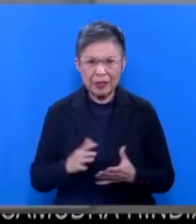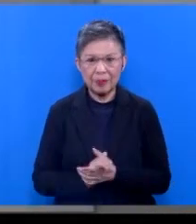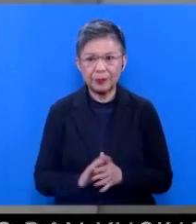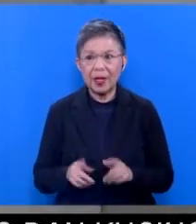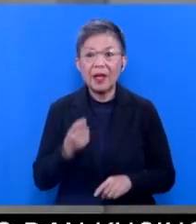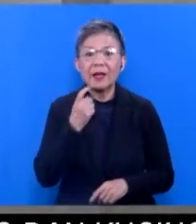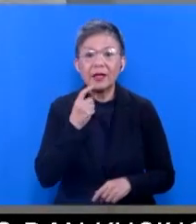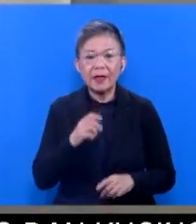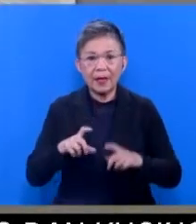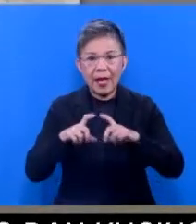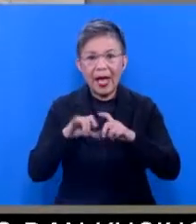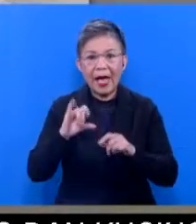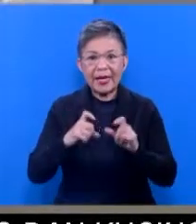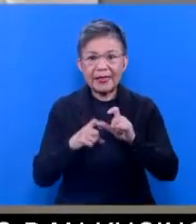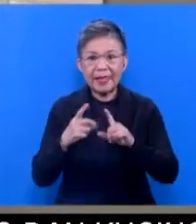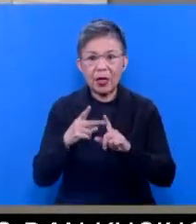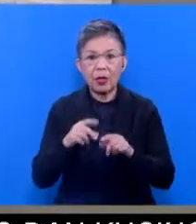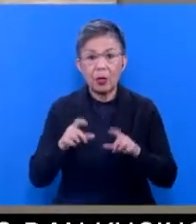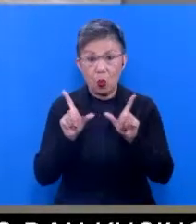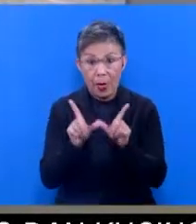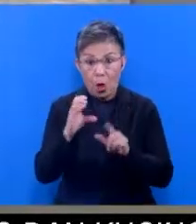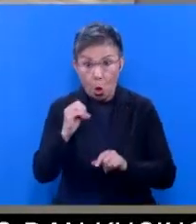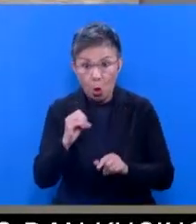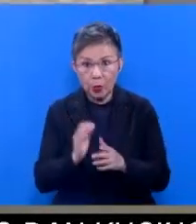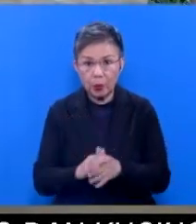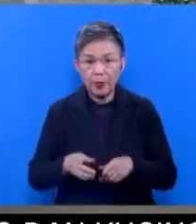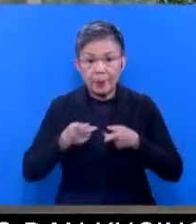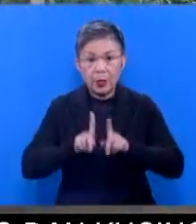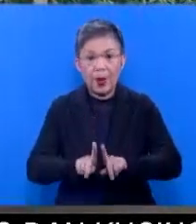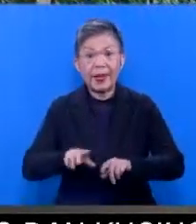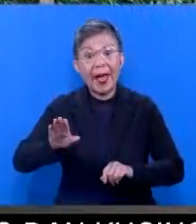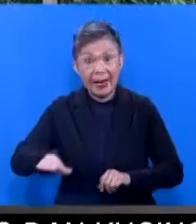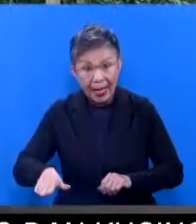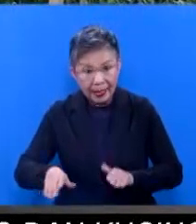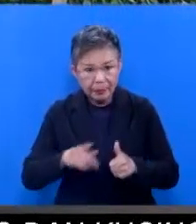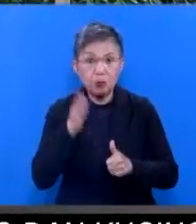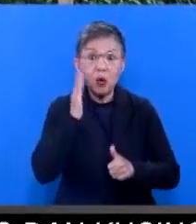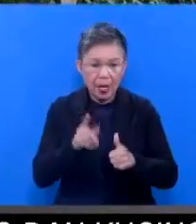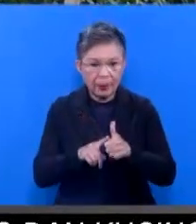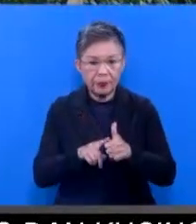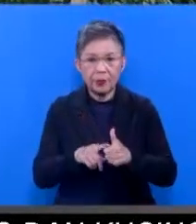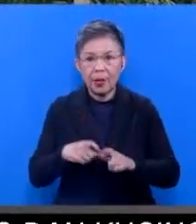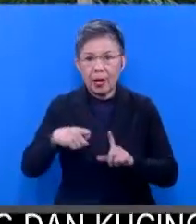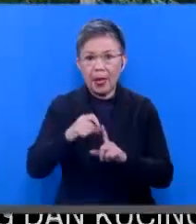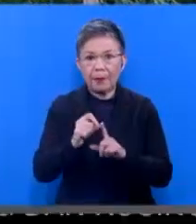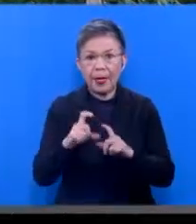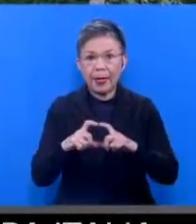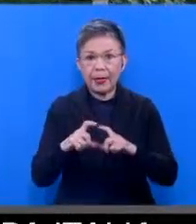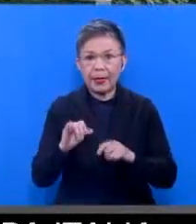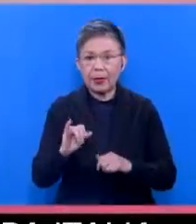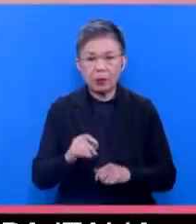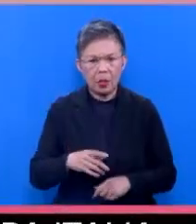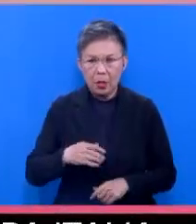Terkait dengan Aisyah Wedding yang mempromosikan untuk melakukan perkawinan anak, KPAI menyesalkan adanya